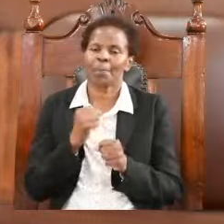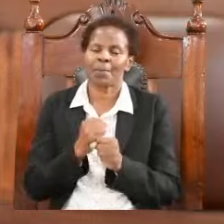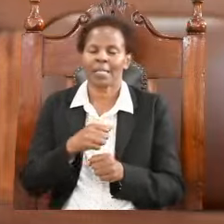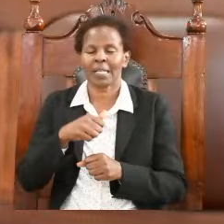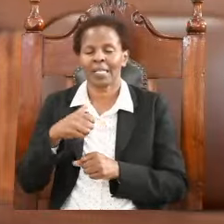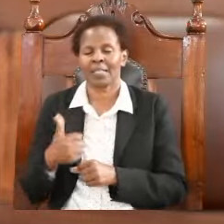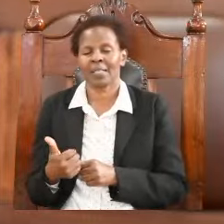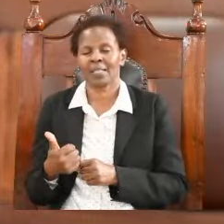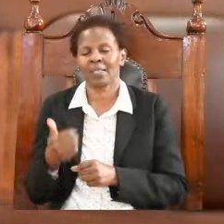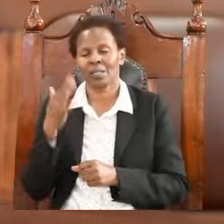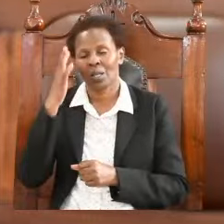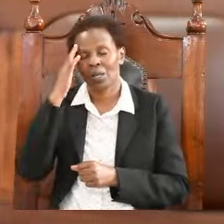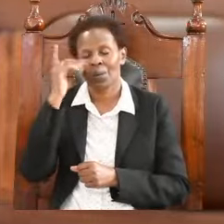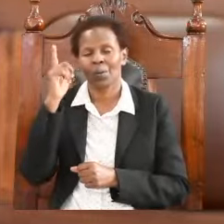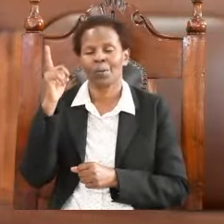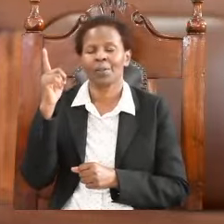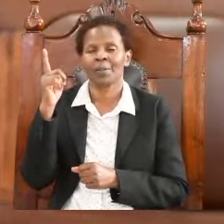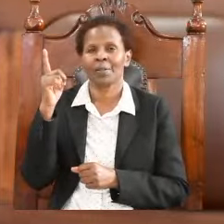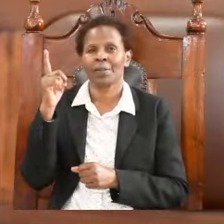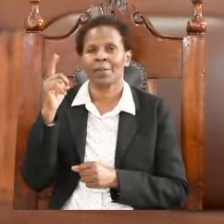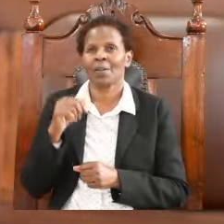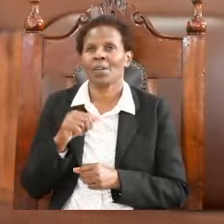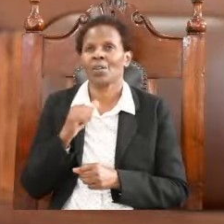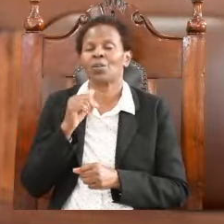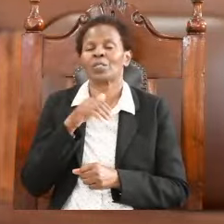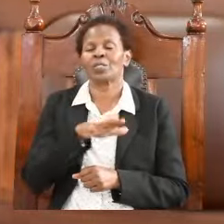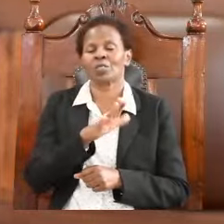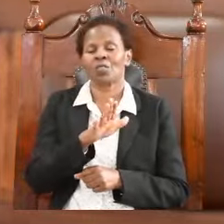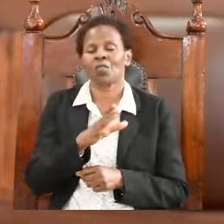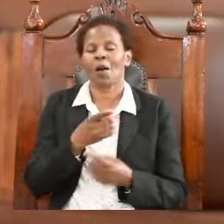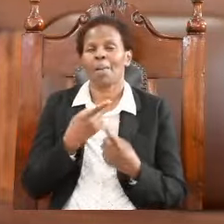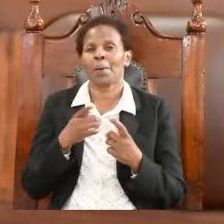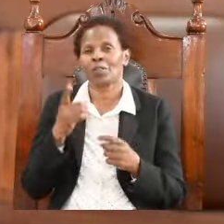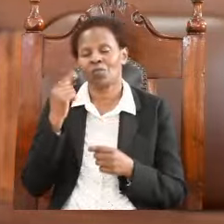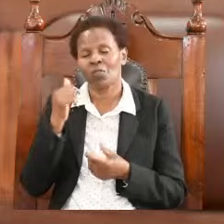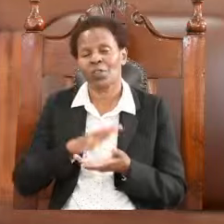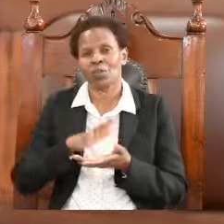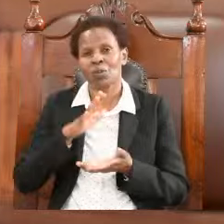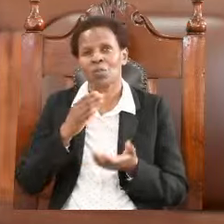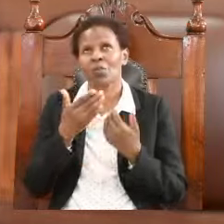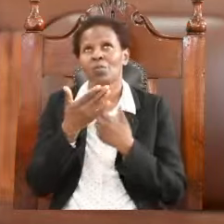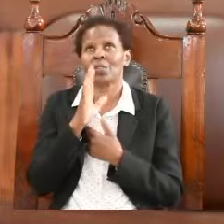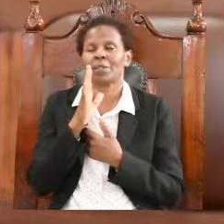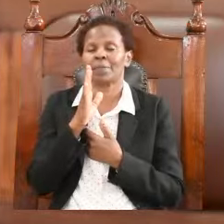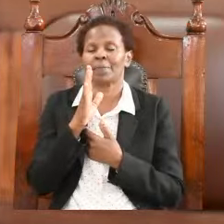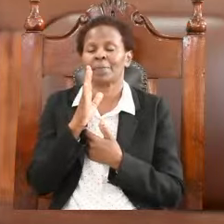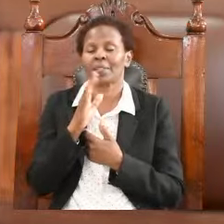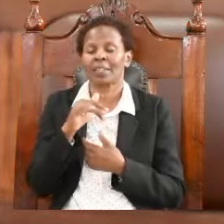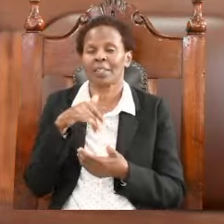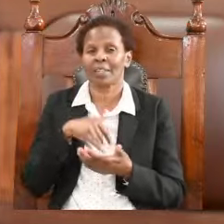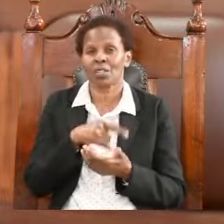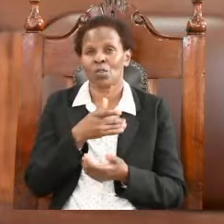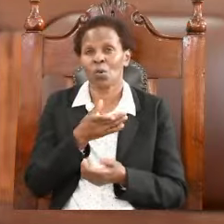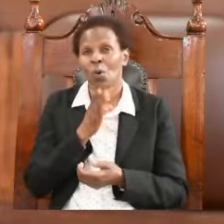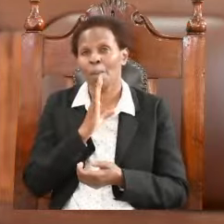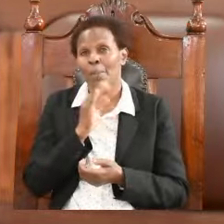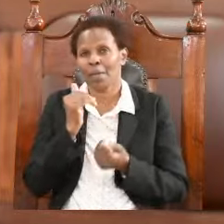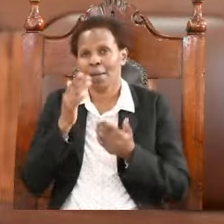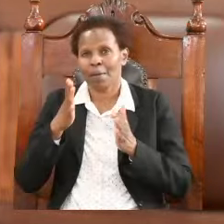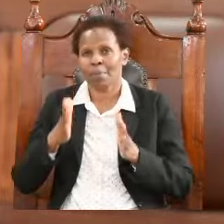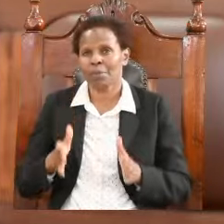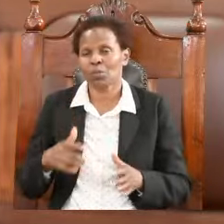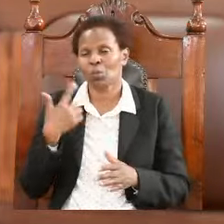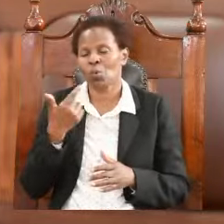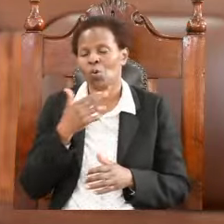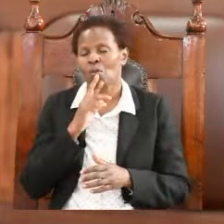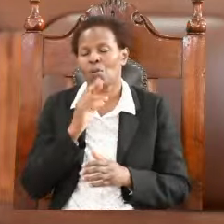angi mamumenye tigetha twitugirie no nigetha we mwene tumutugirie tutuike andu tungikorwo turi andu a